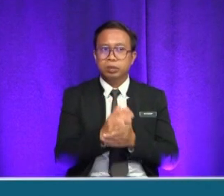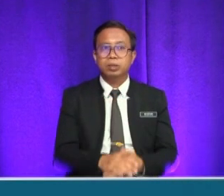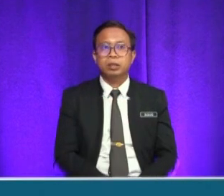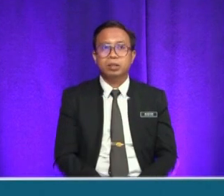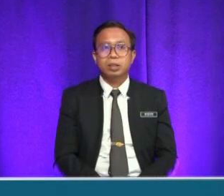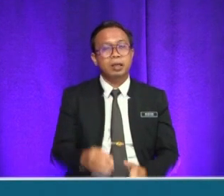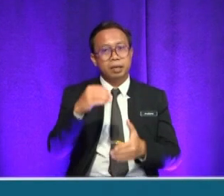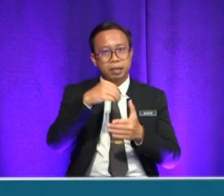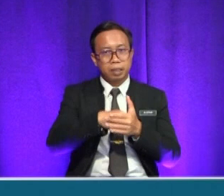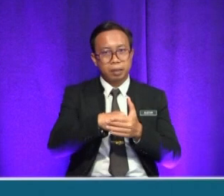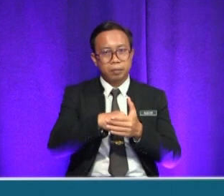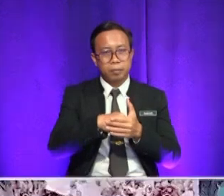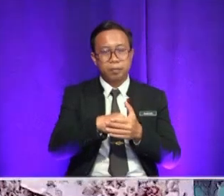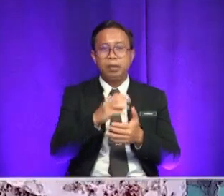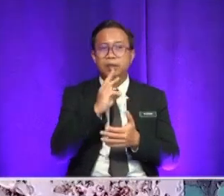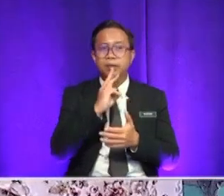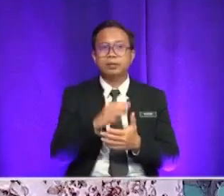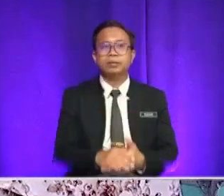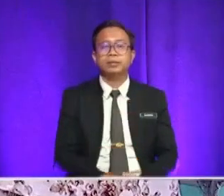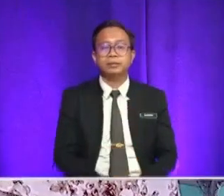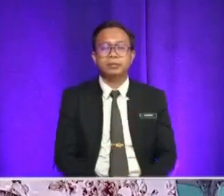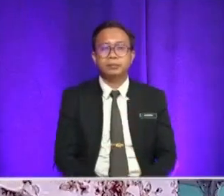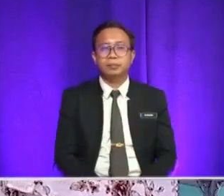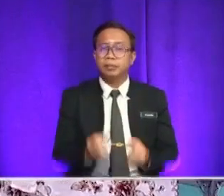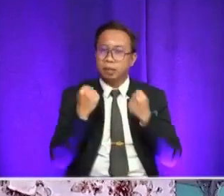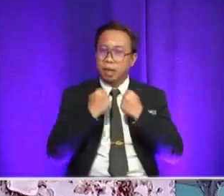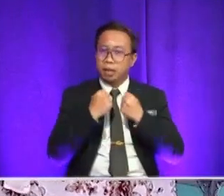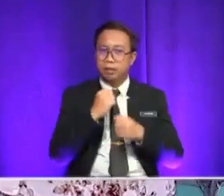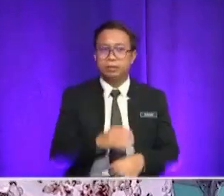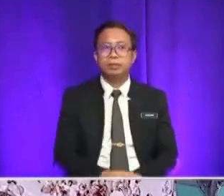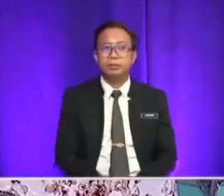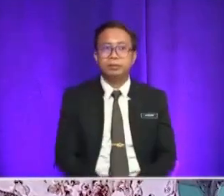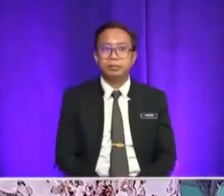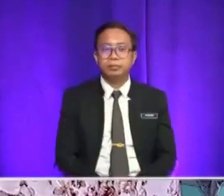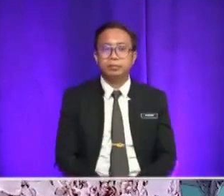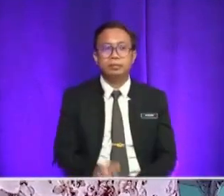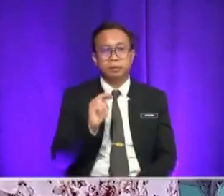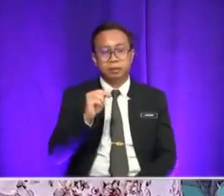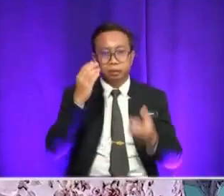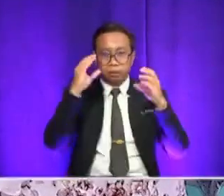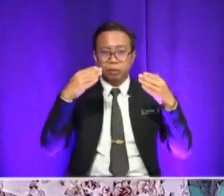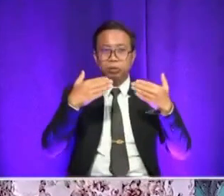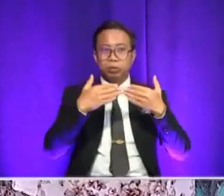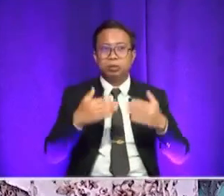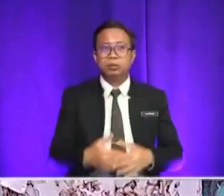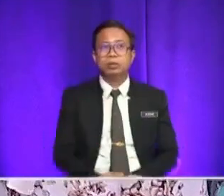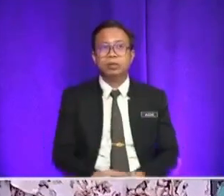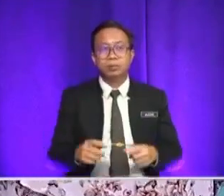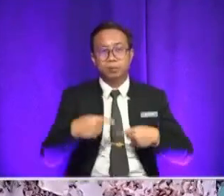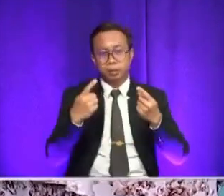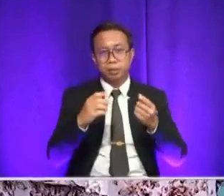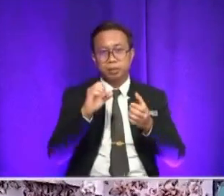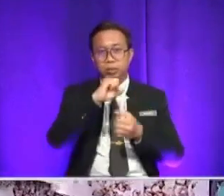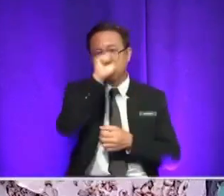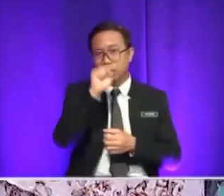perasa laras suhu ke dalam ais. Okey. Kenapa rendam dalam ais? Okey, kejap lagi saya sambung. Okey. Kita pergi kepada